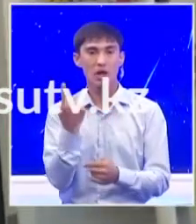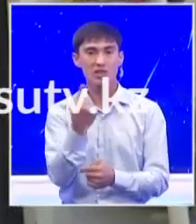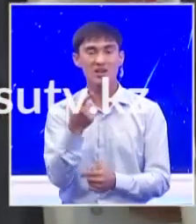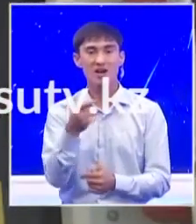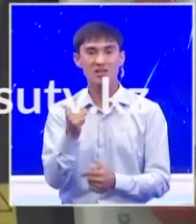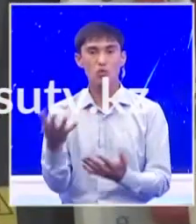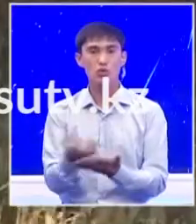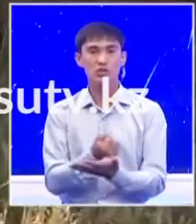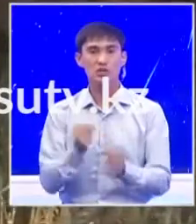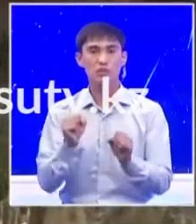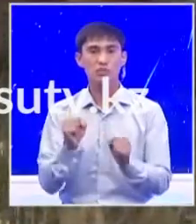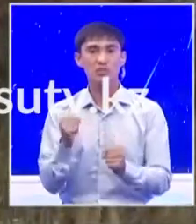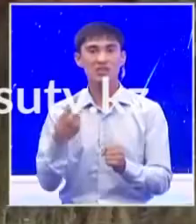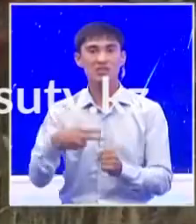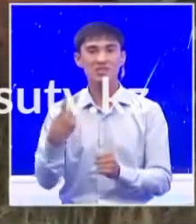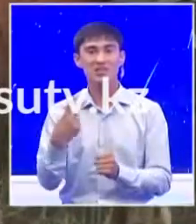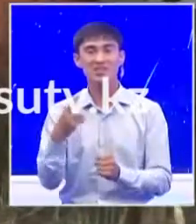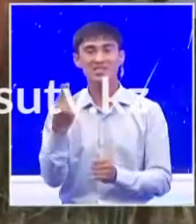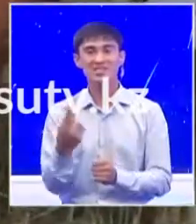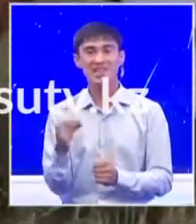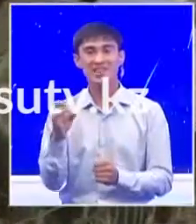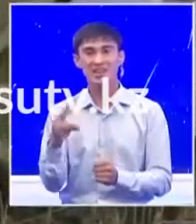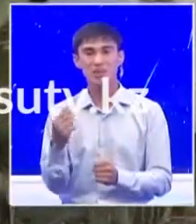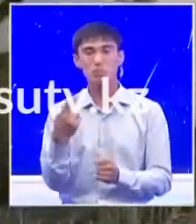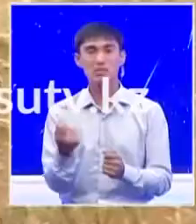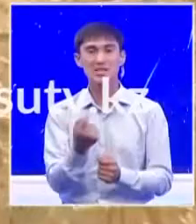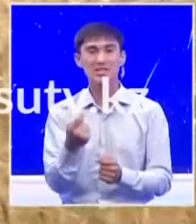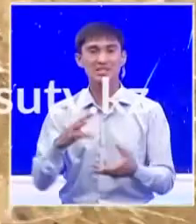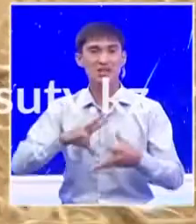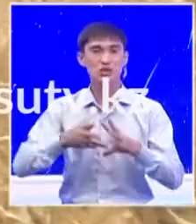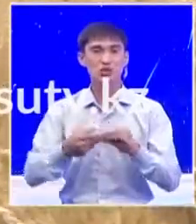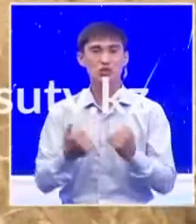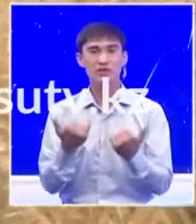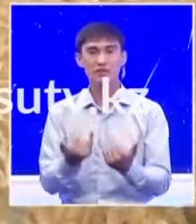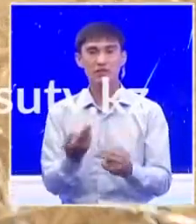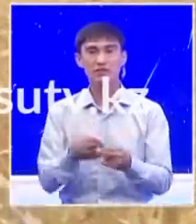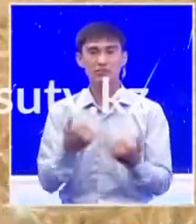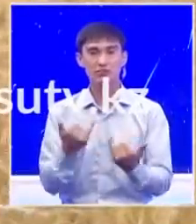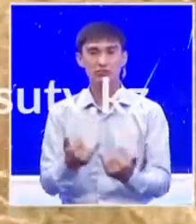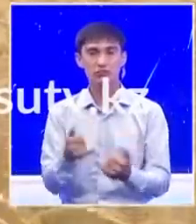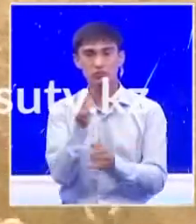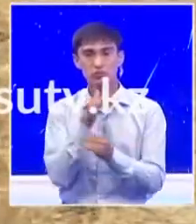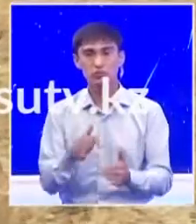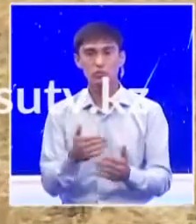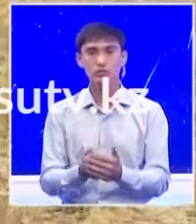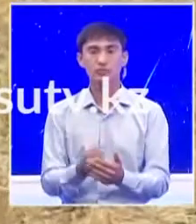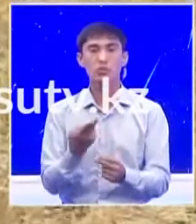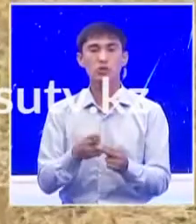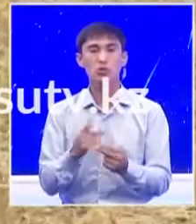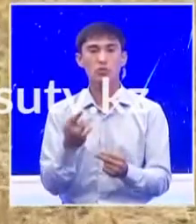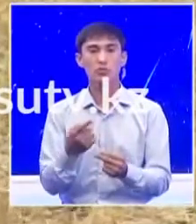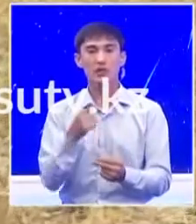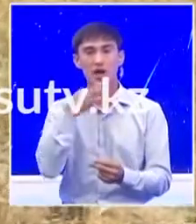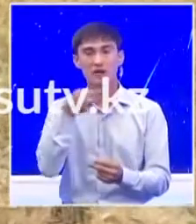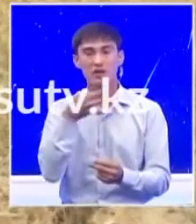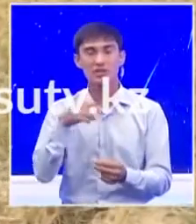гектара удалось собрать по 22 центнера пшеницы. Впрочем, таких результатов вряд ли смогут добиться аграрии в нынешней жатве, поскольку, как